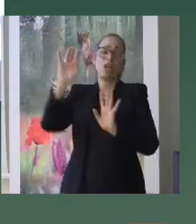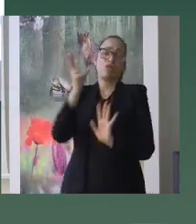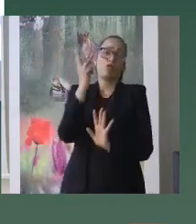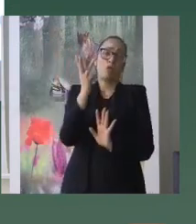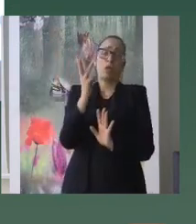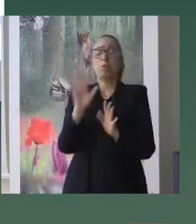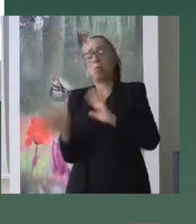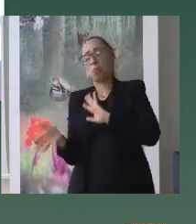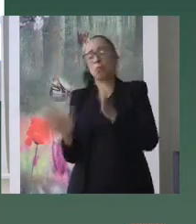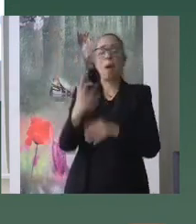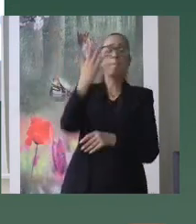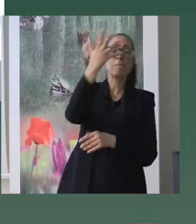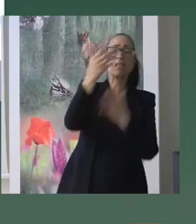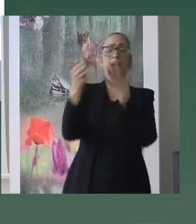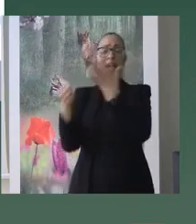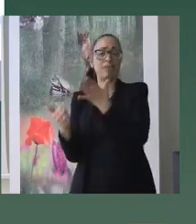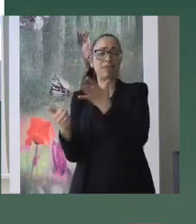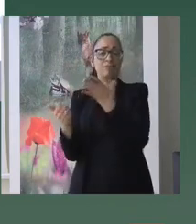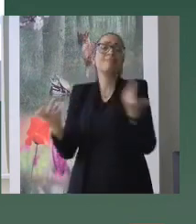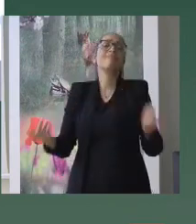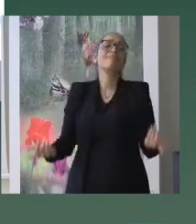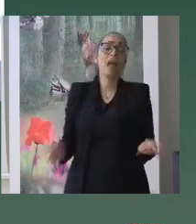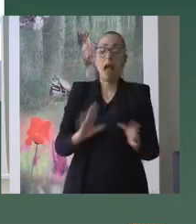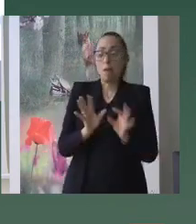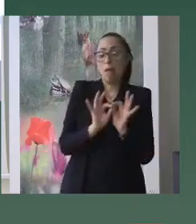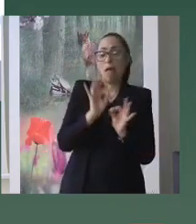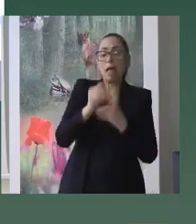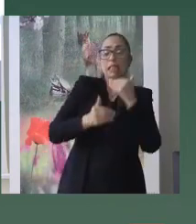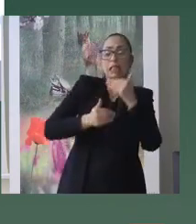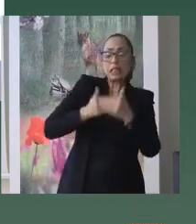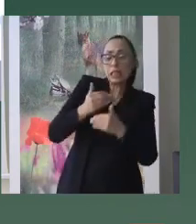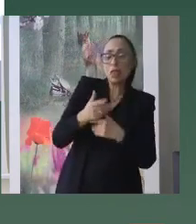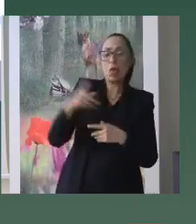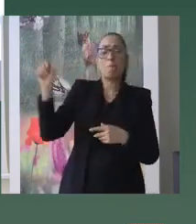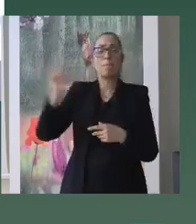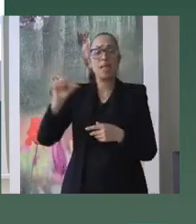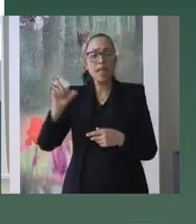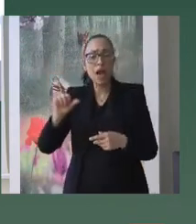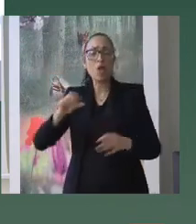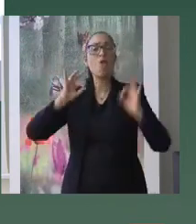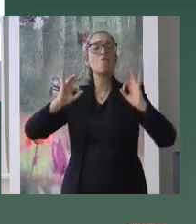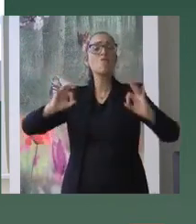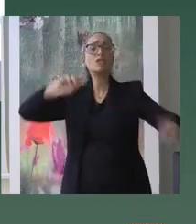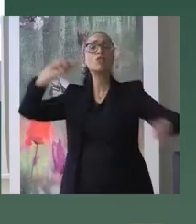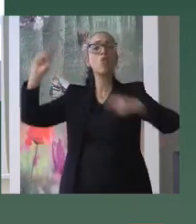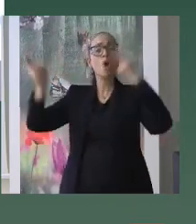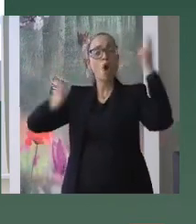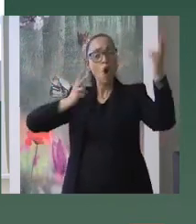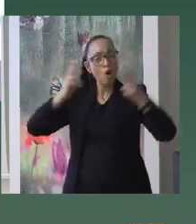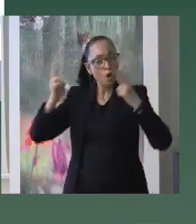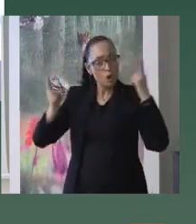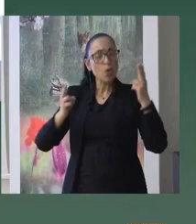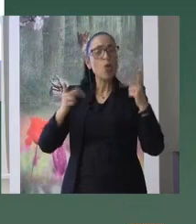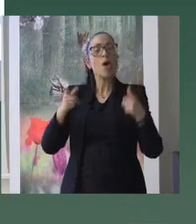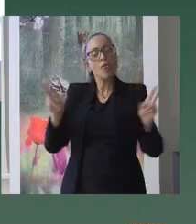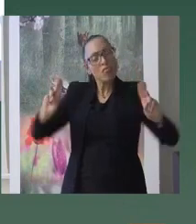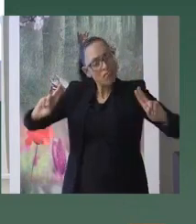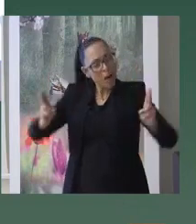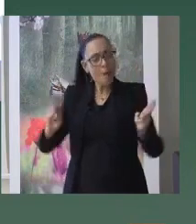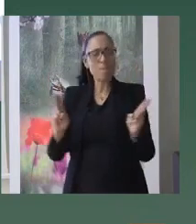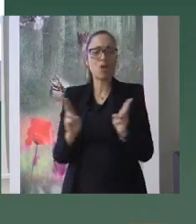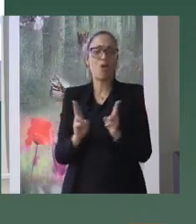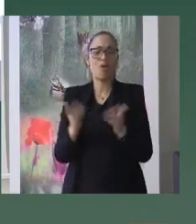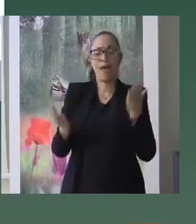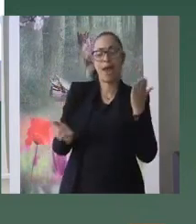λιγνίτης φύγει από το ενεργειακό ισοζύγιο και φύγει σταδιακά και το πετρέλαιο υπέρ φυσικού αερίου και περισσότερο ανανεώσιμων πηγών ενέργειας, θα μειωθεί